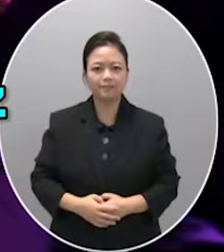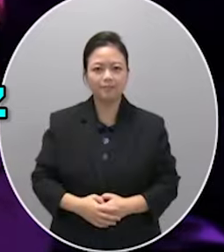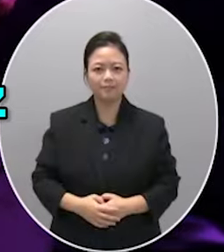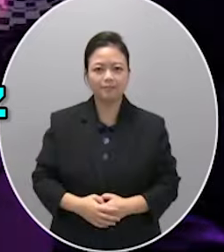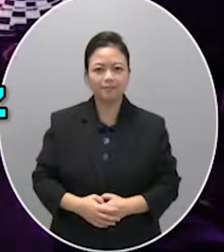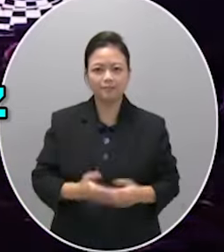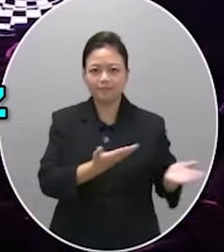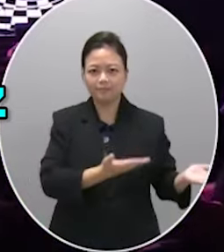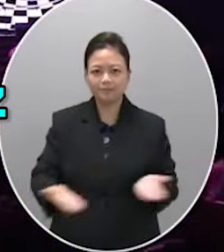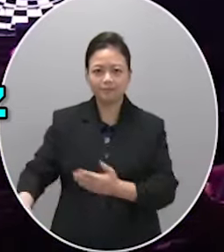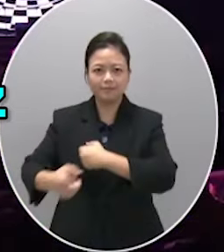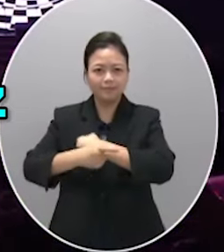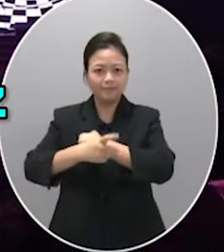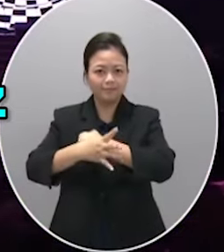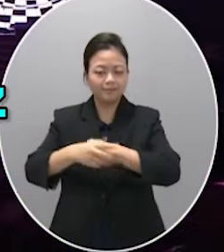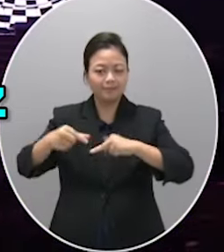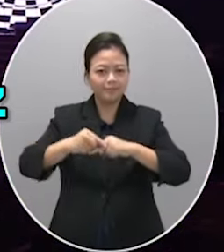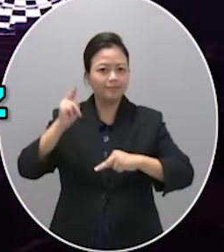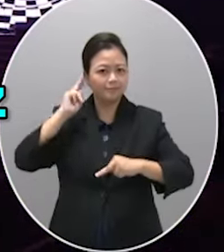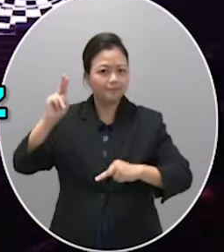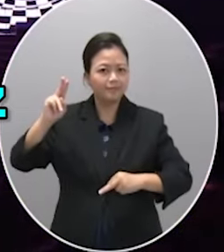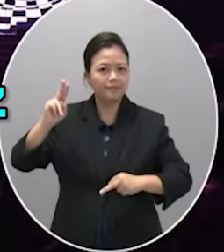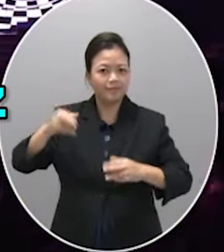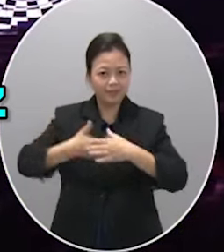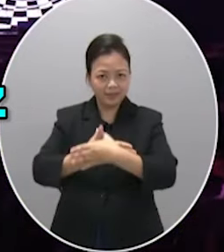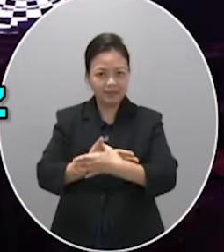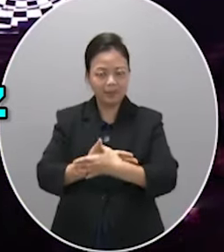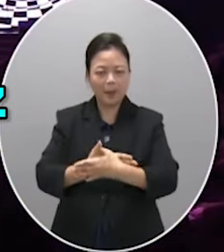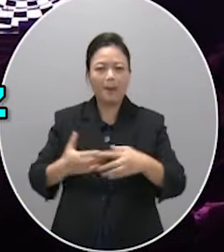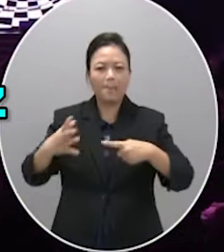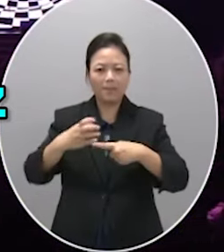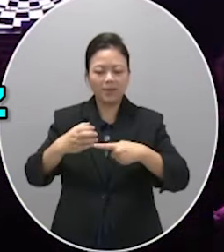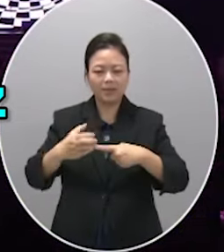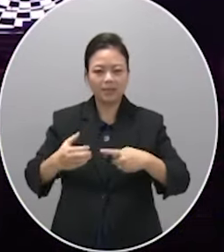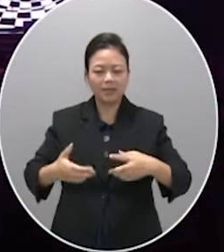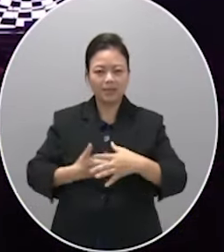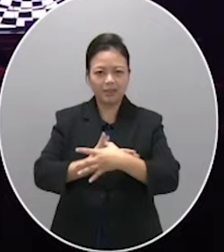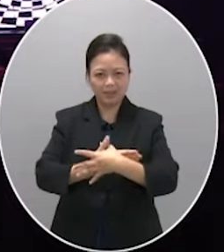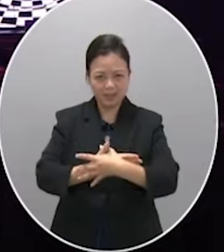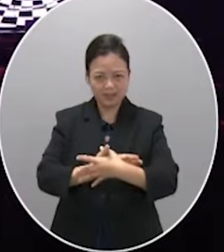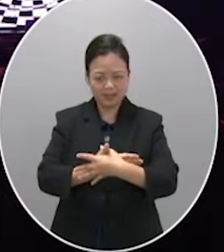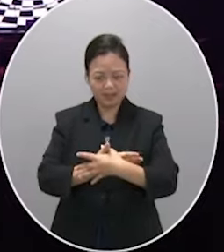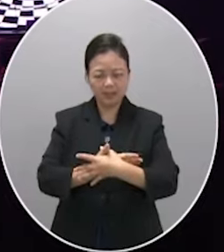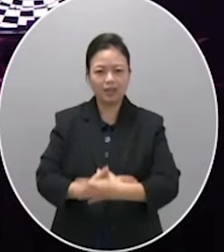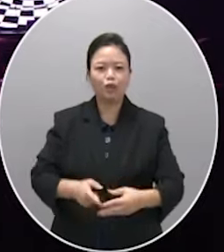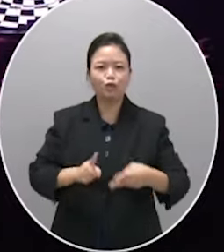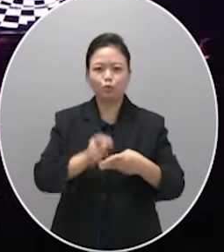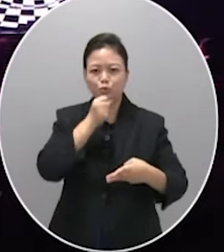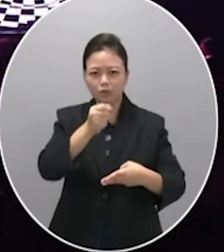欢迎第十四届金鹰奖颁奖典礼，典礼主持人熊仔。